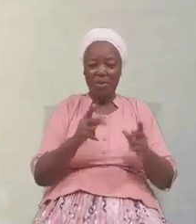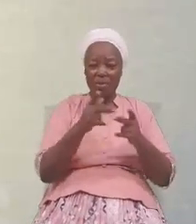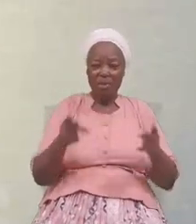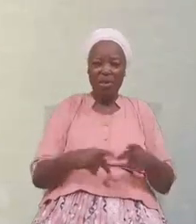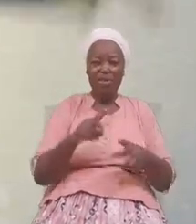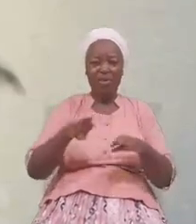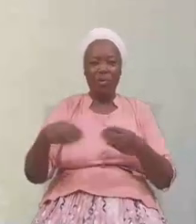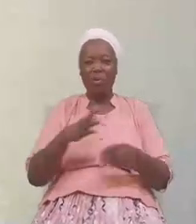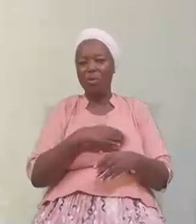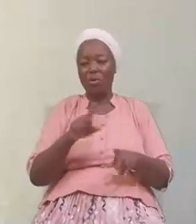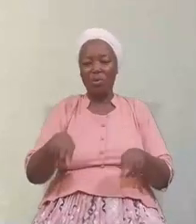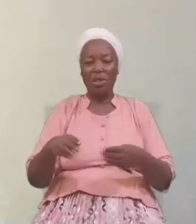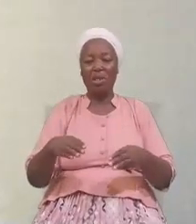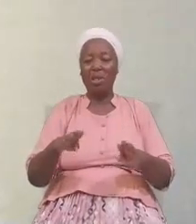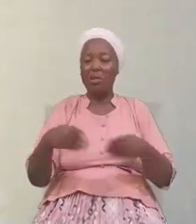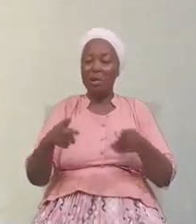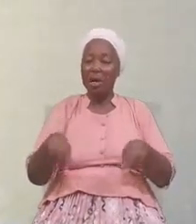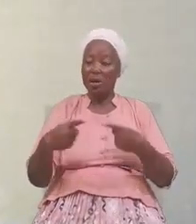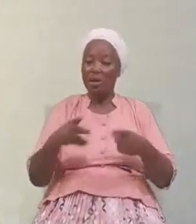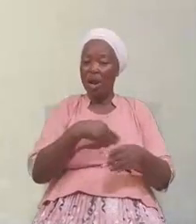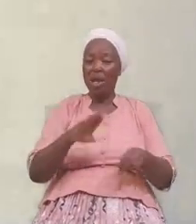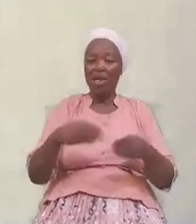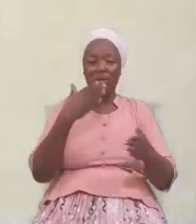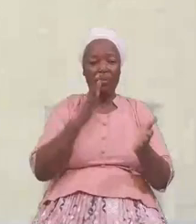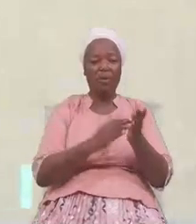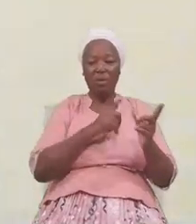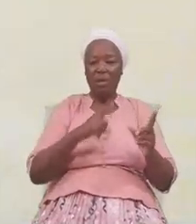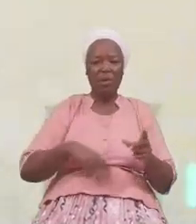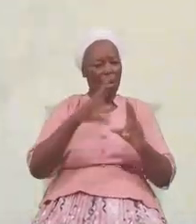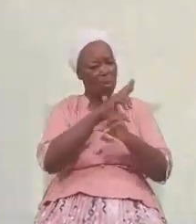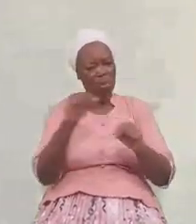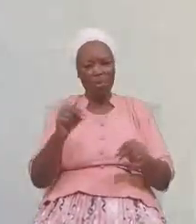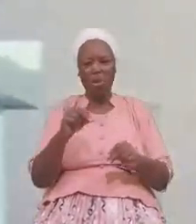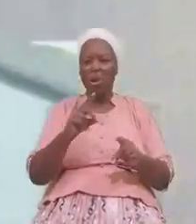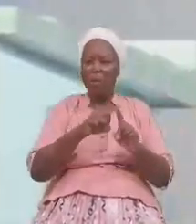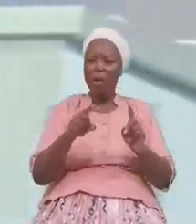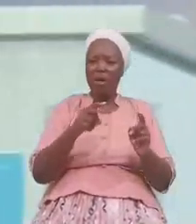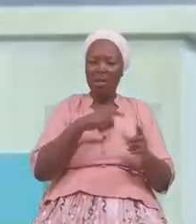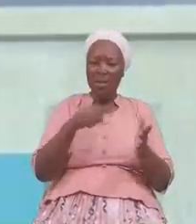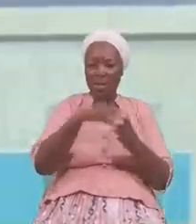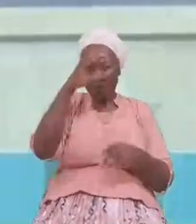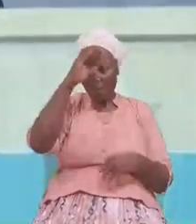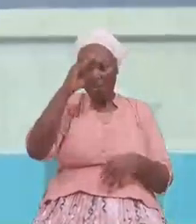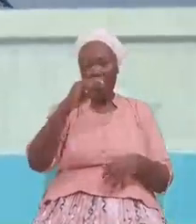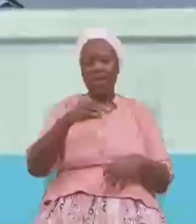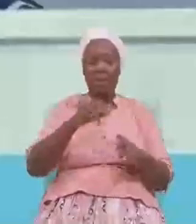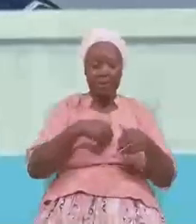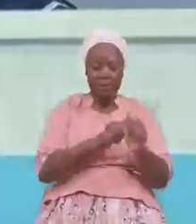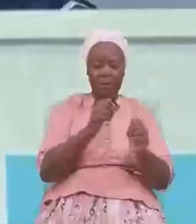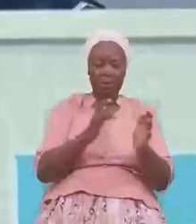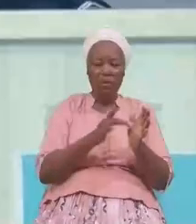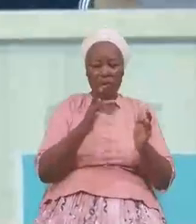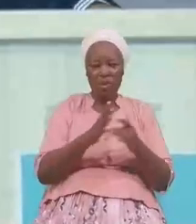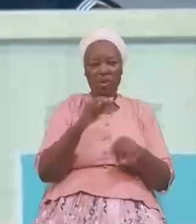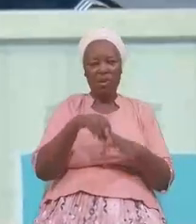Non! Il a suivi Jésus dans le chemin. Si pour un seul